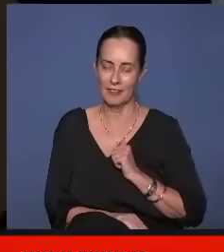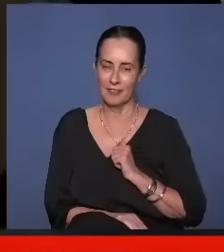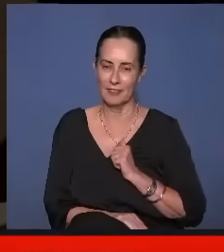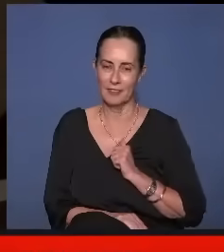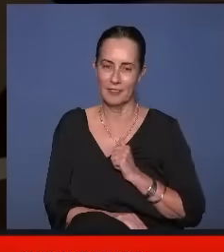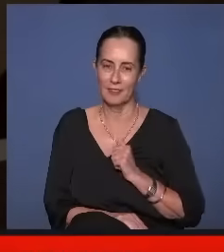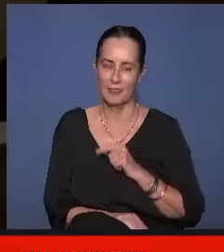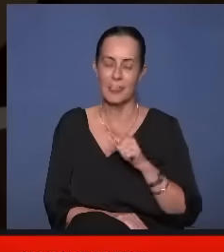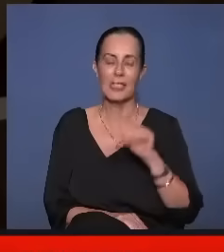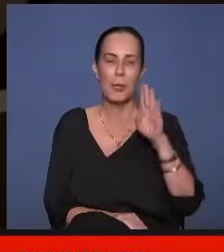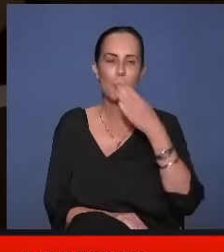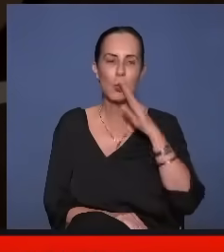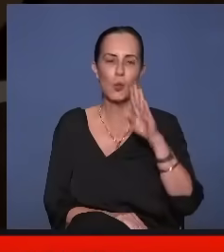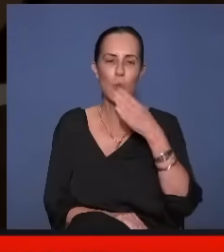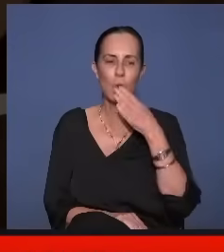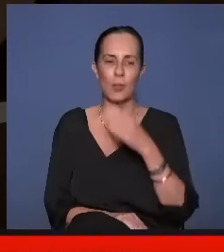זה מזוזות.